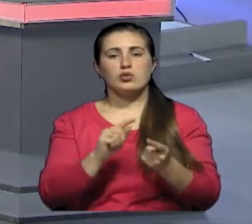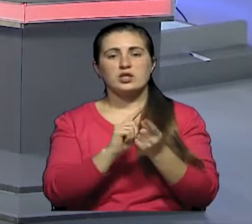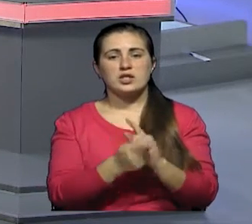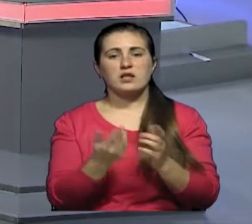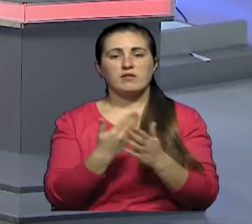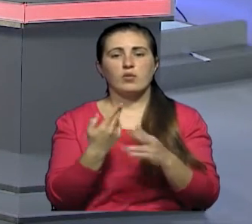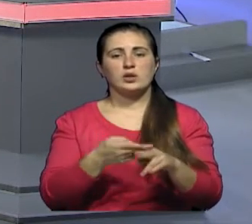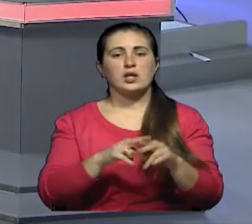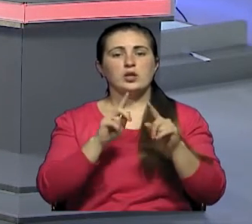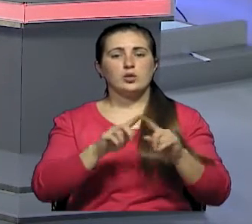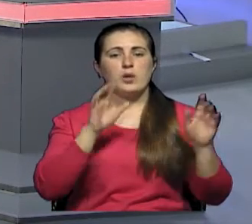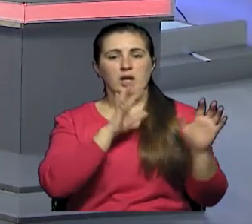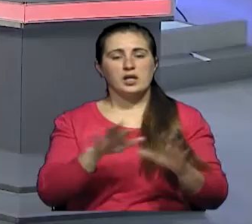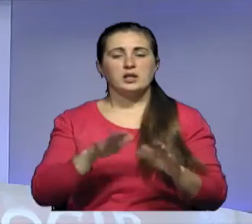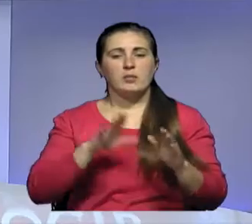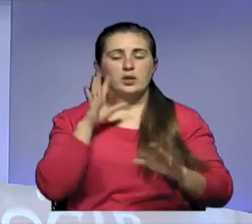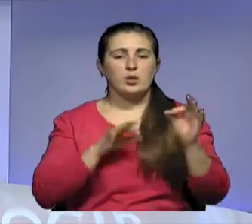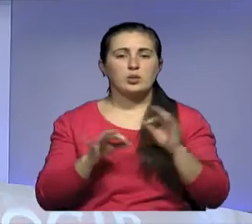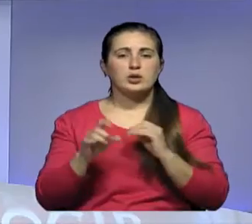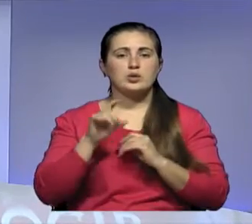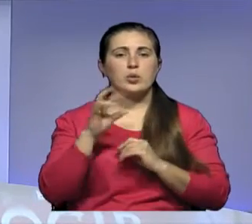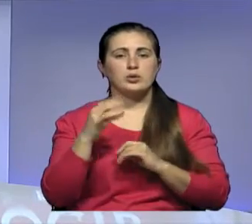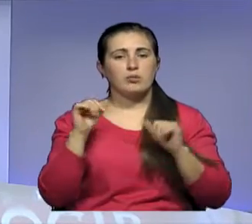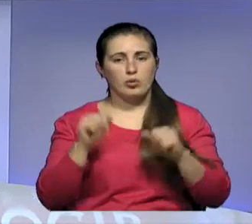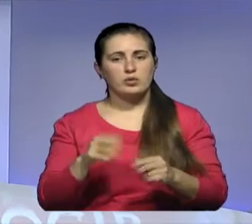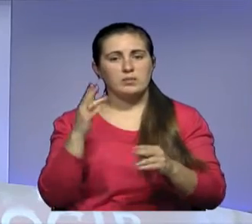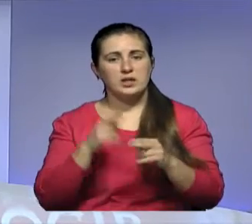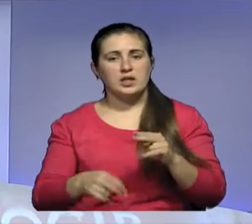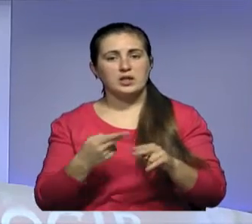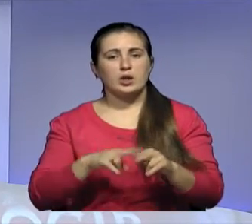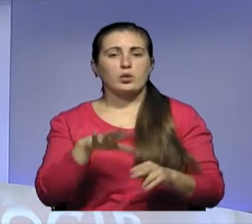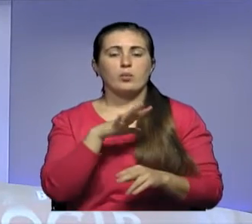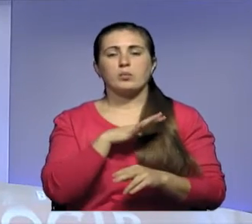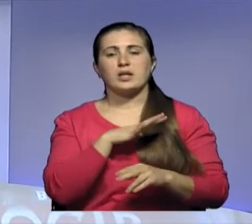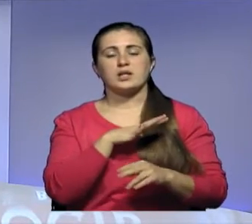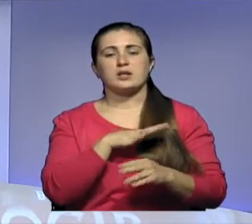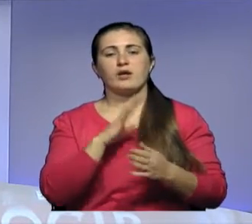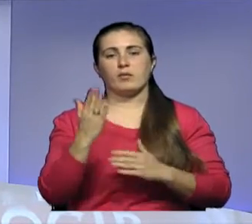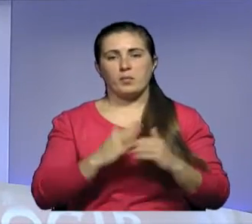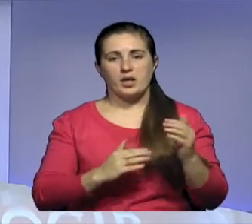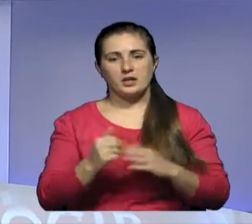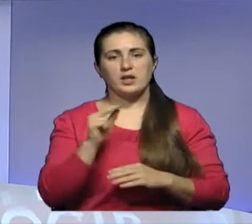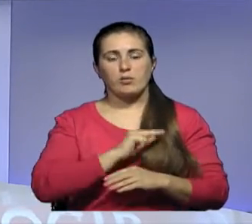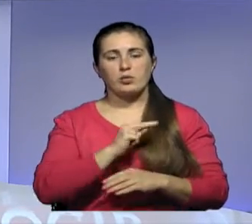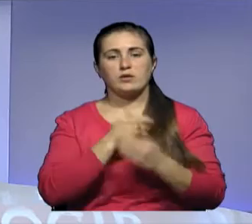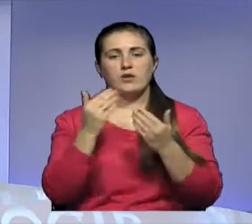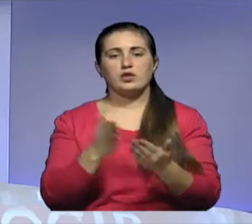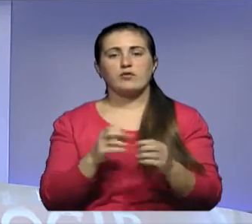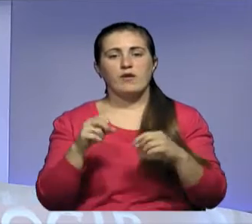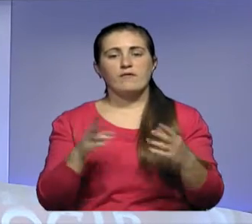этой самой особо охранной природной зоной она может перестать ее быть вот в практике работы вашего ведомства